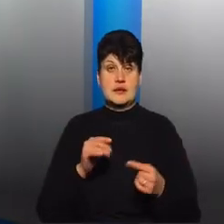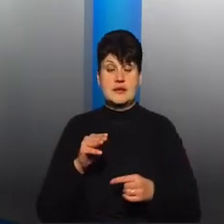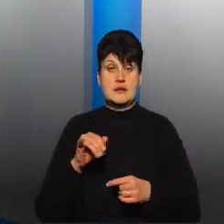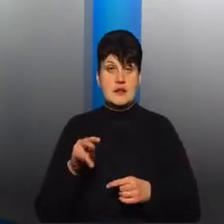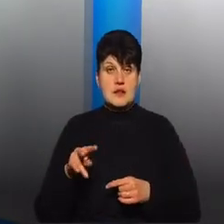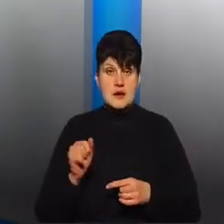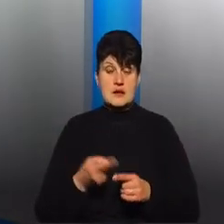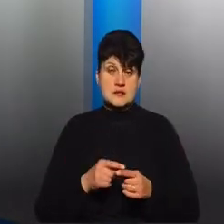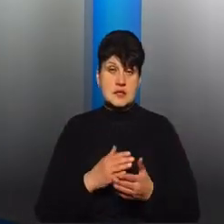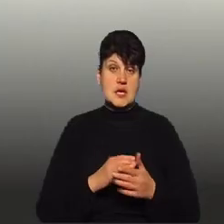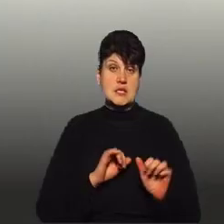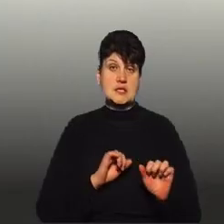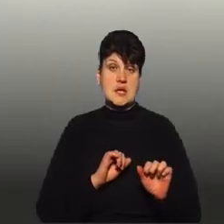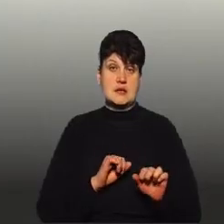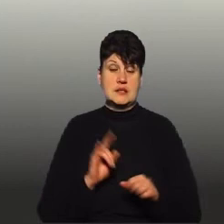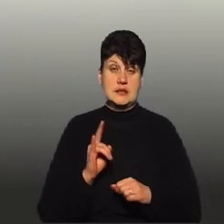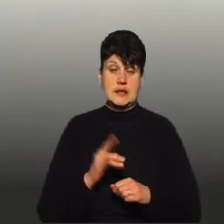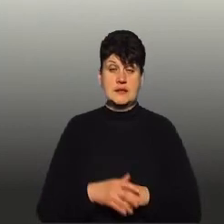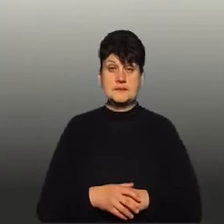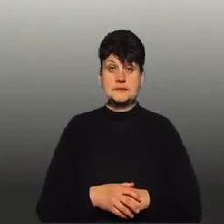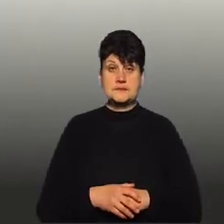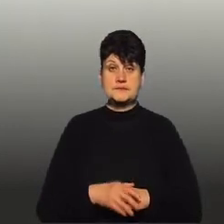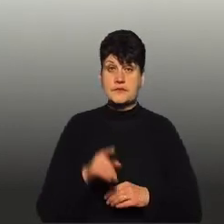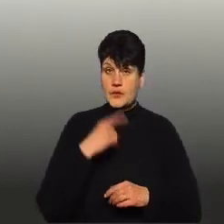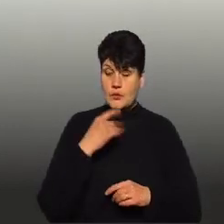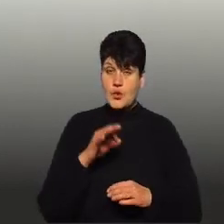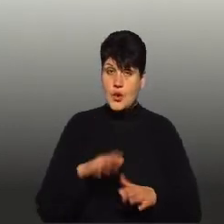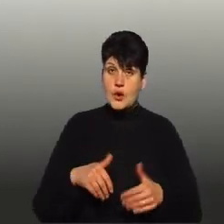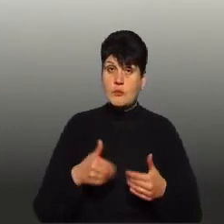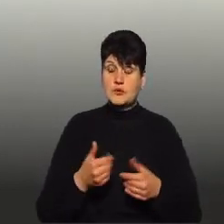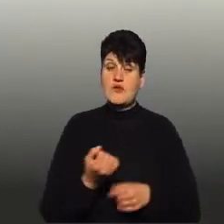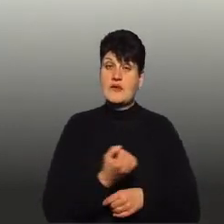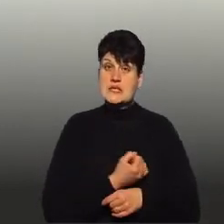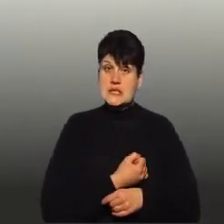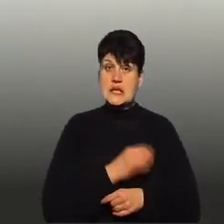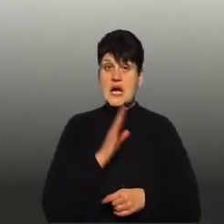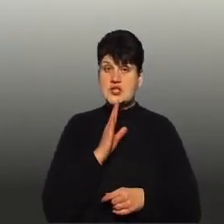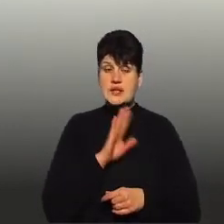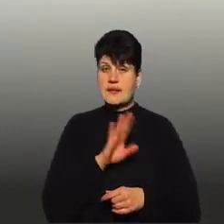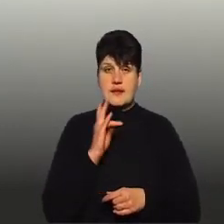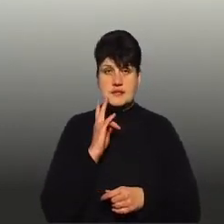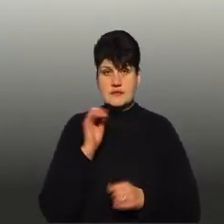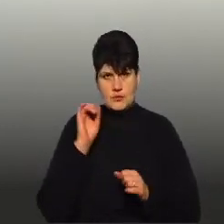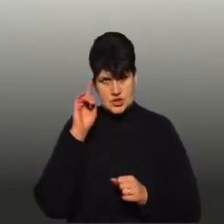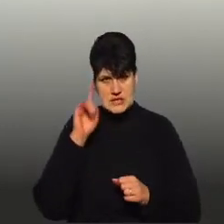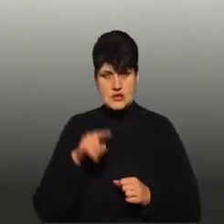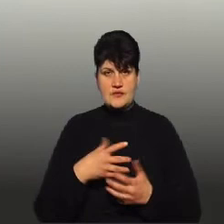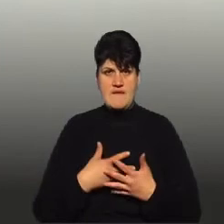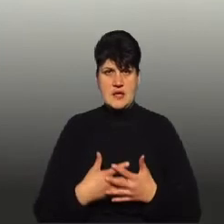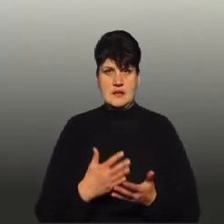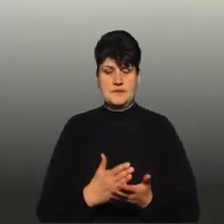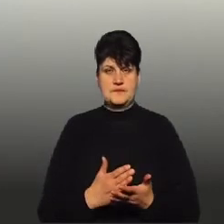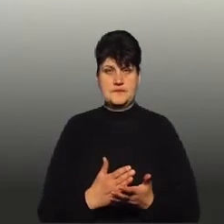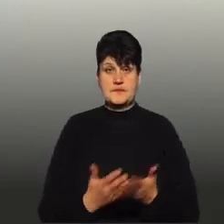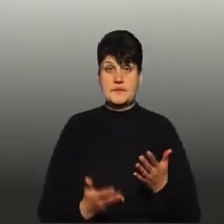і матері. Ви говорите про рекомендовані вакцини, але жінка не завжди може знати, що вона вже вагітна. Якщо жінку